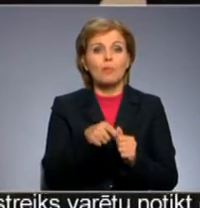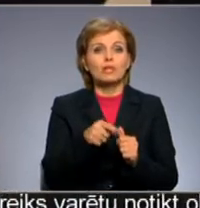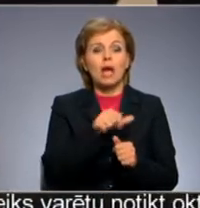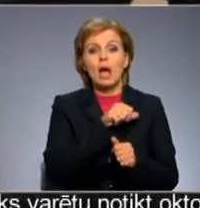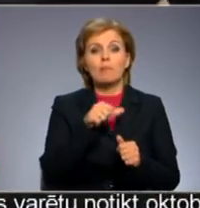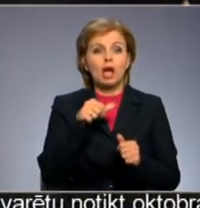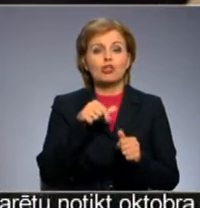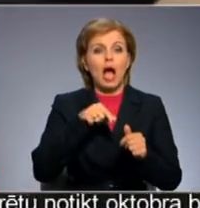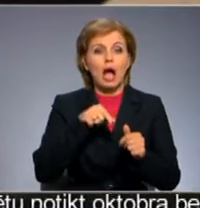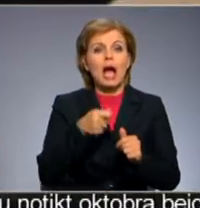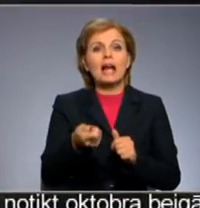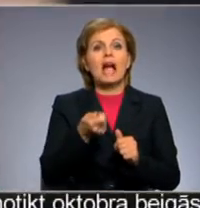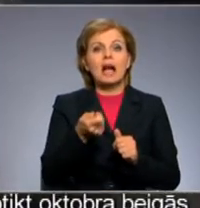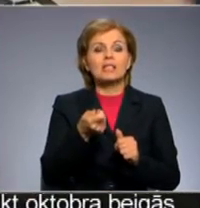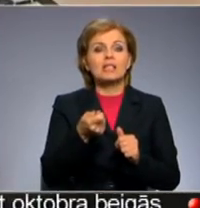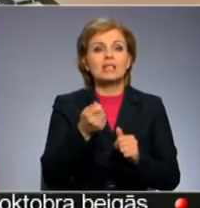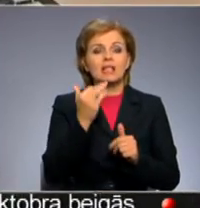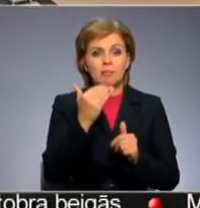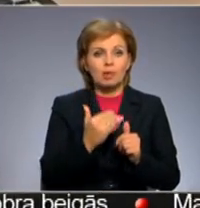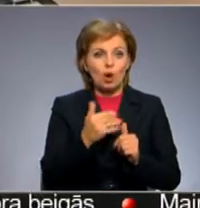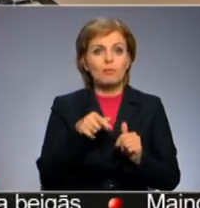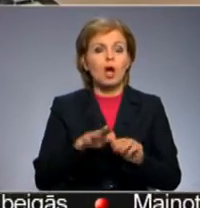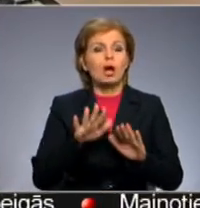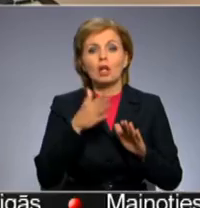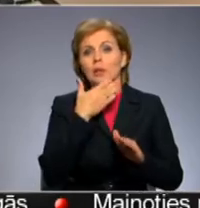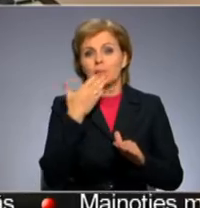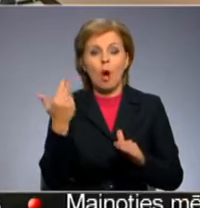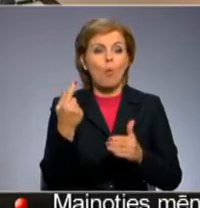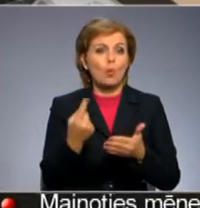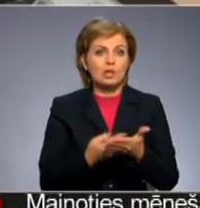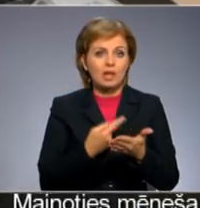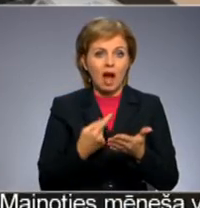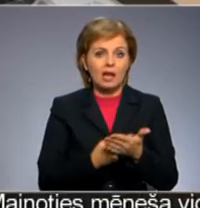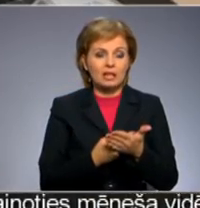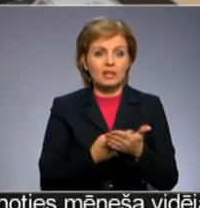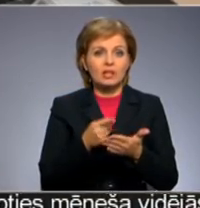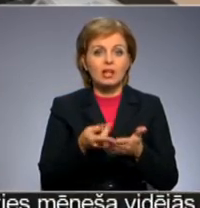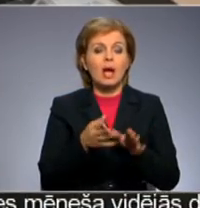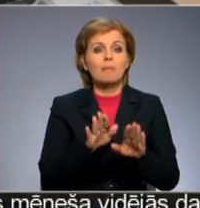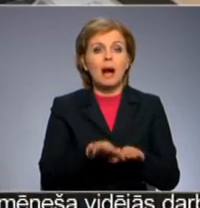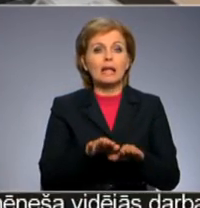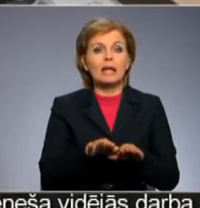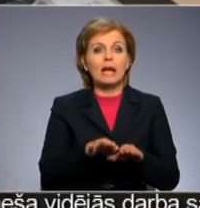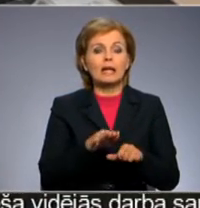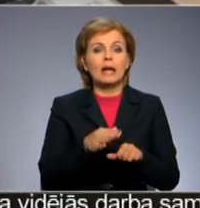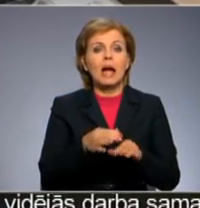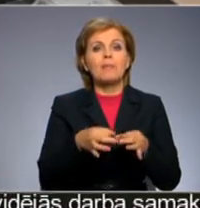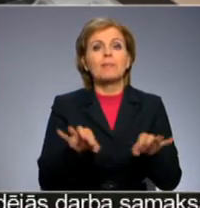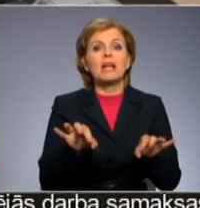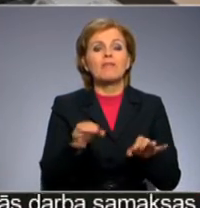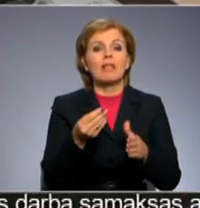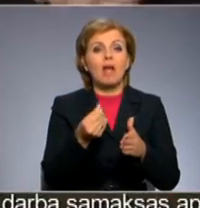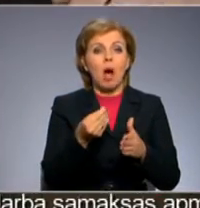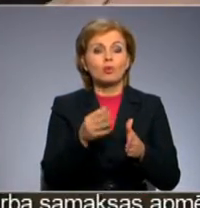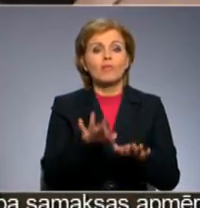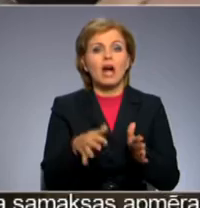aparātā šis te darījums netiek uzskaitīts un attiecīgi paliek pārpalikums kasē, kuru jau var